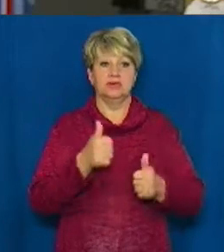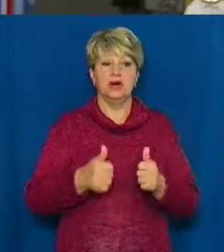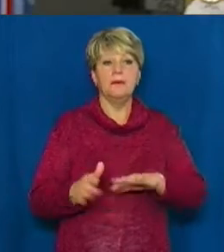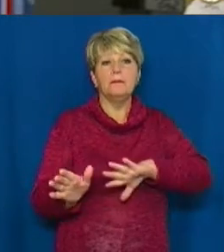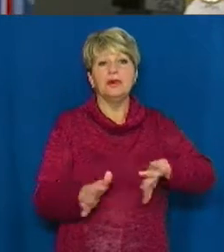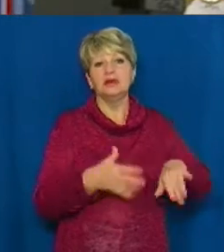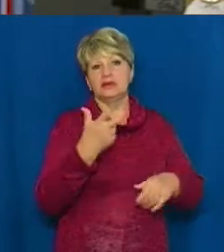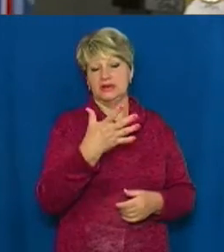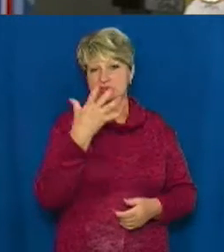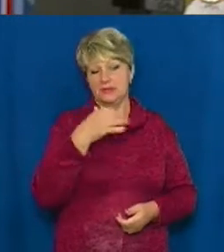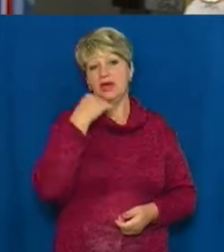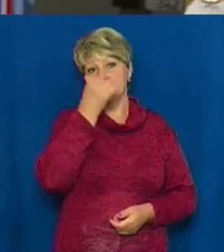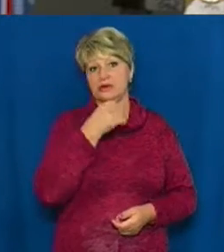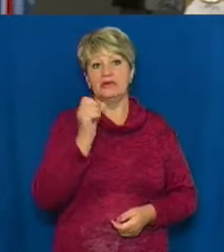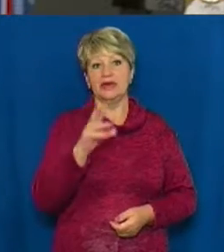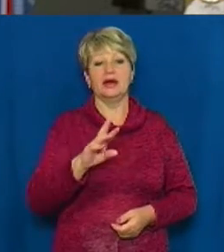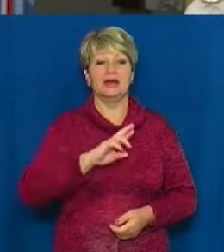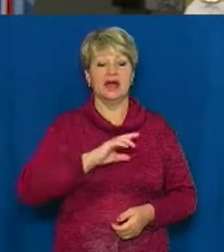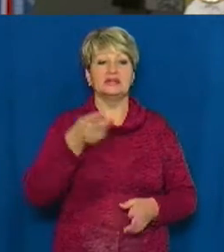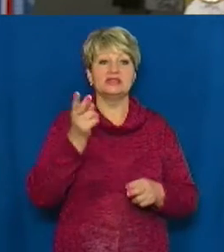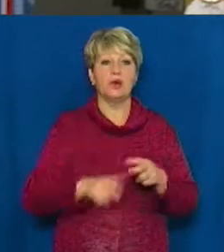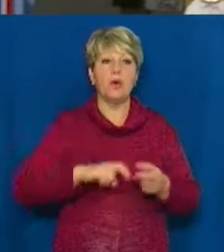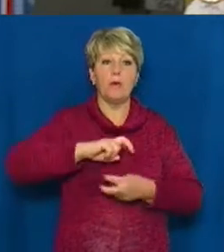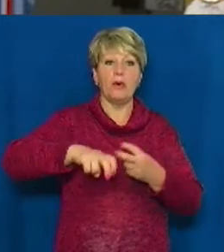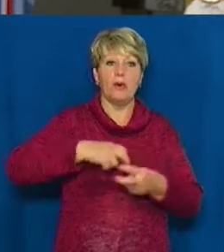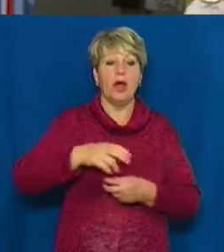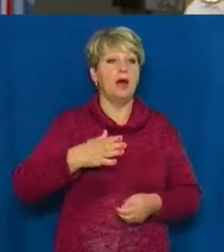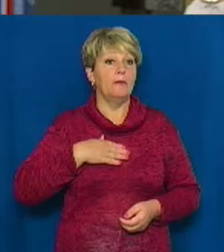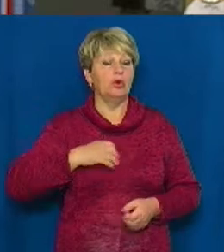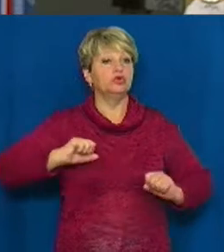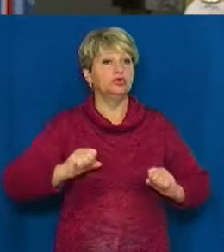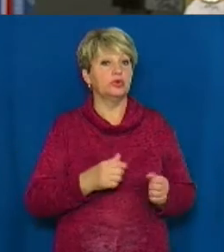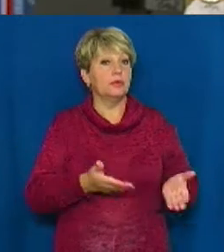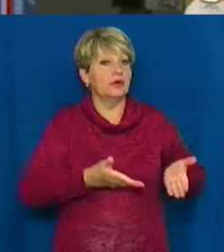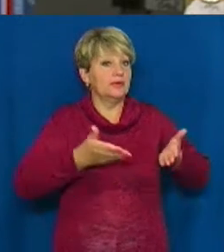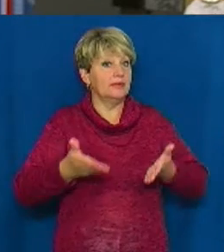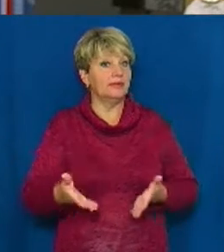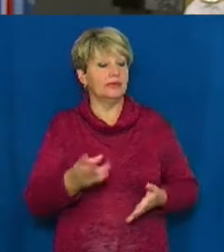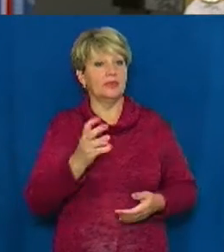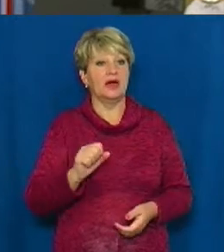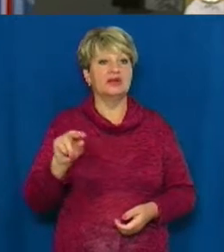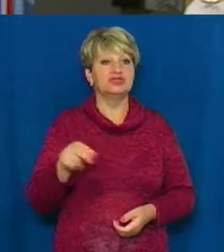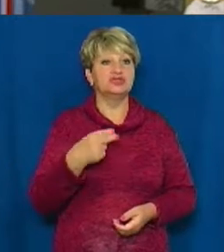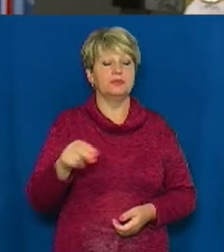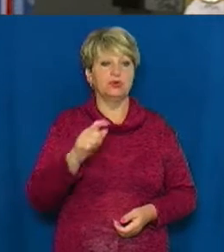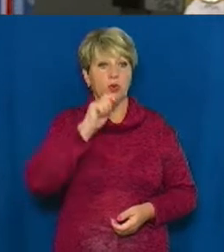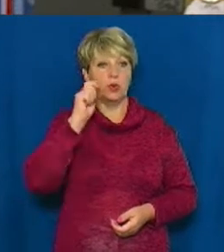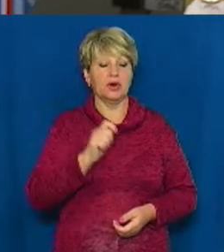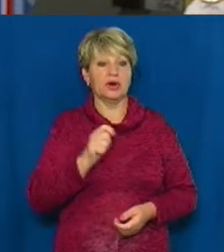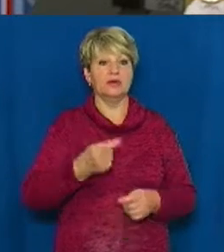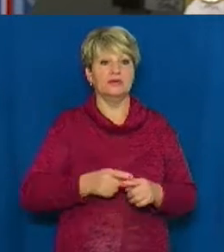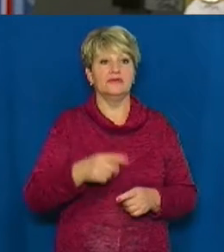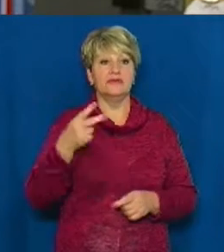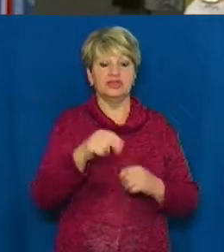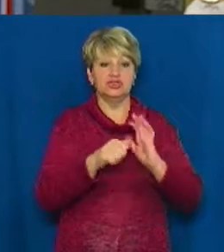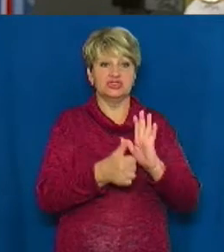Минуло 35 років, як я закінчив боротьбу, і мій друг запросив мене на чемпіонат України по самбо, який проходив Кароліна Бугас в 16-му